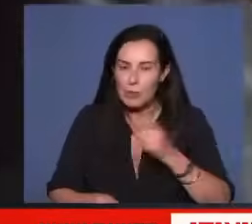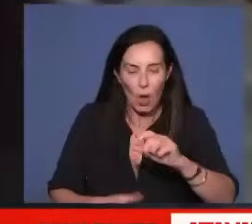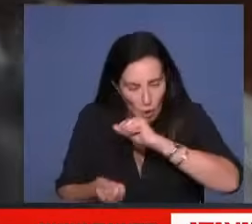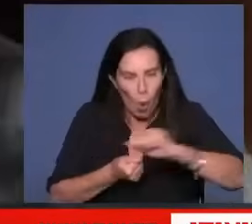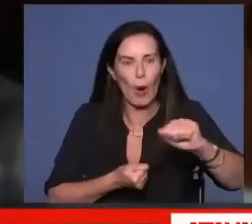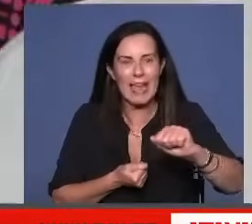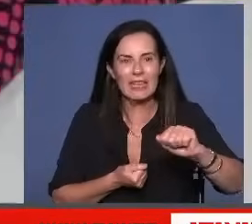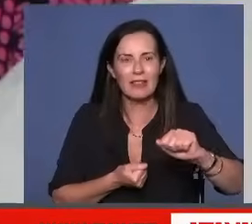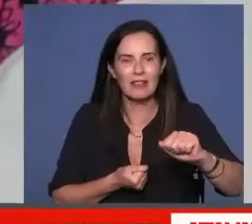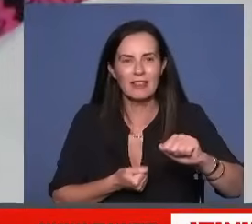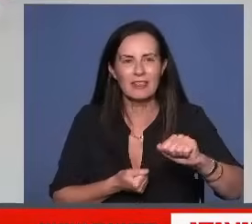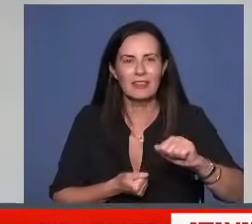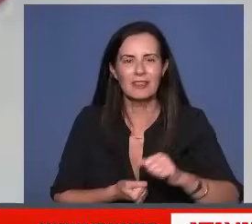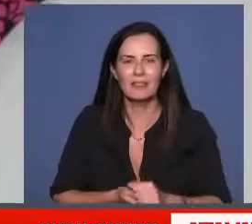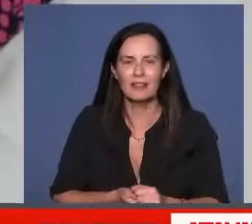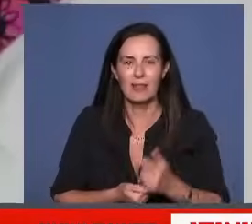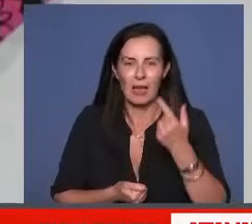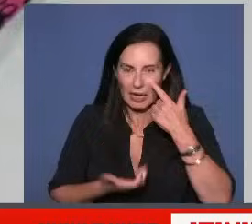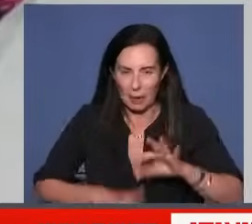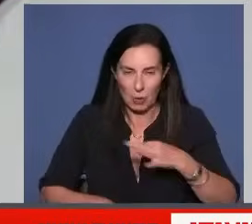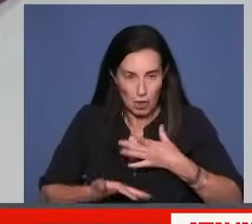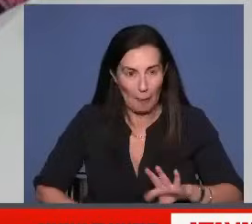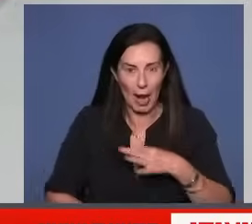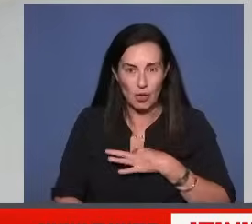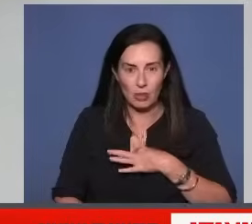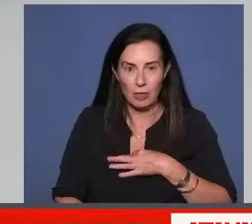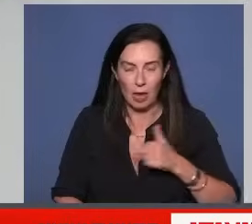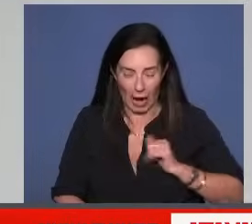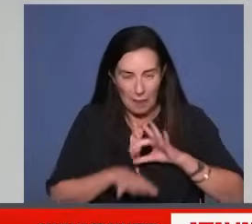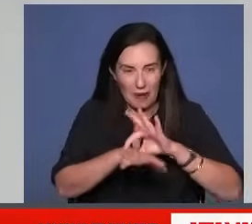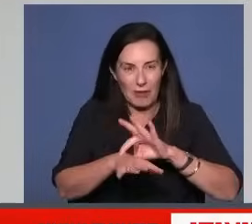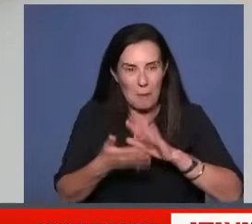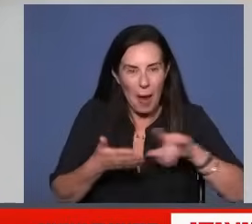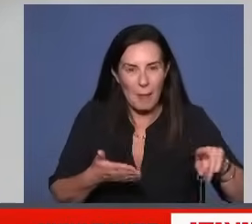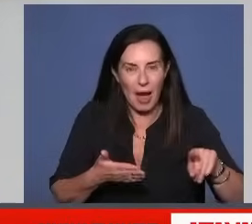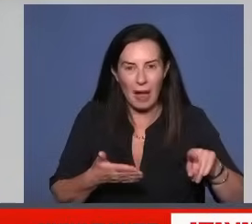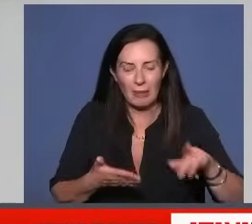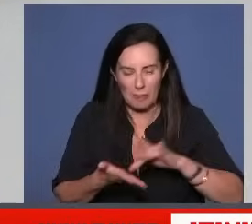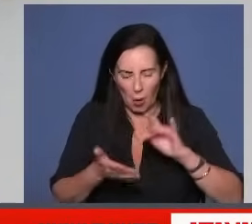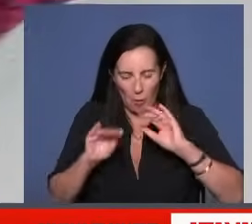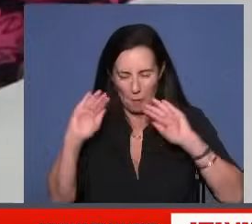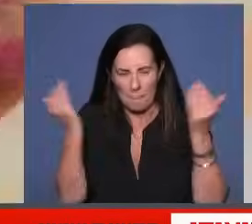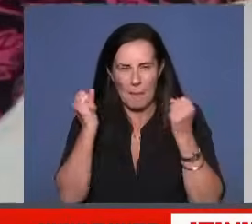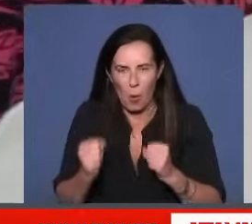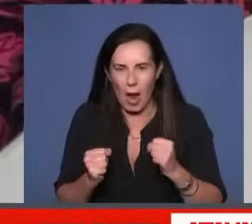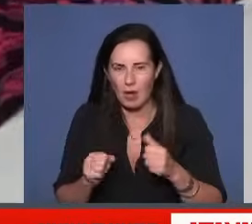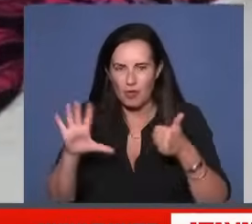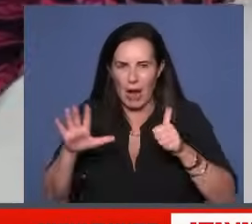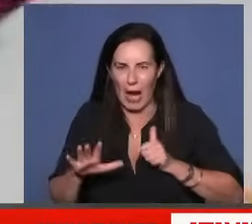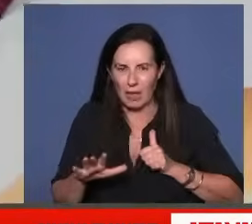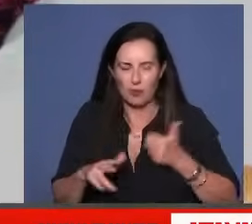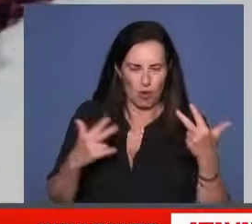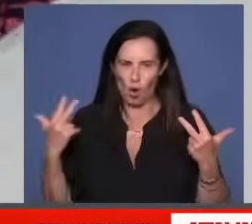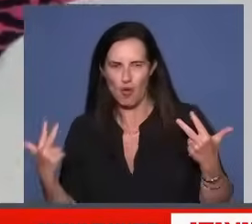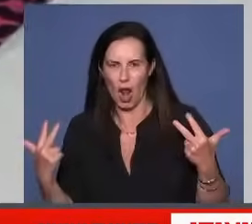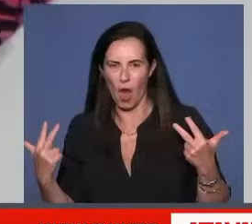תוריד. אני ראיתי את הבת שלי, שהבת שלי, חיילים מלווים אותה מהבית לאיזה מקום ממוגן. שישה חיילים, כאילו 3 ו-3,